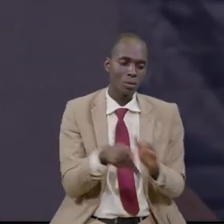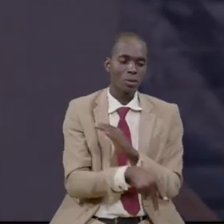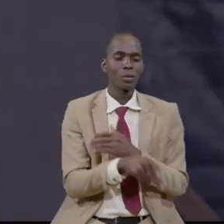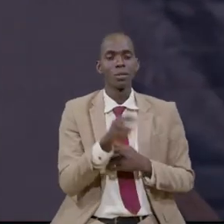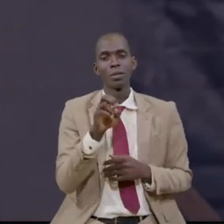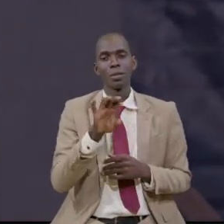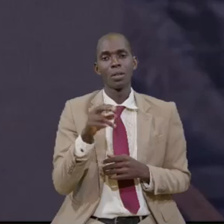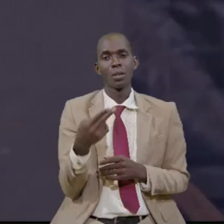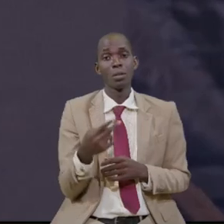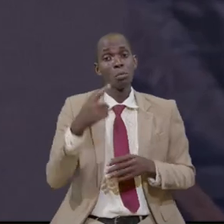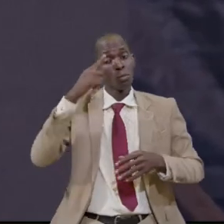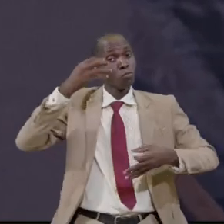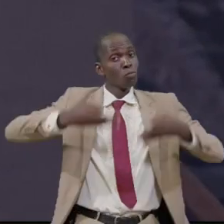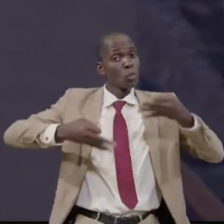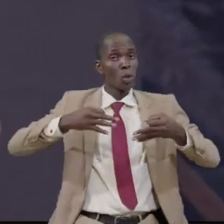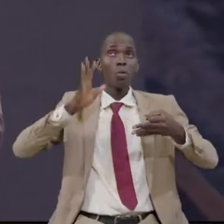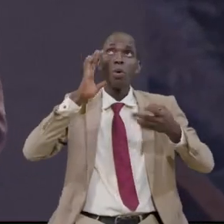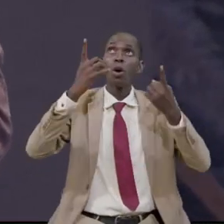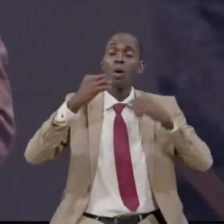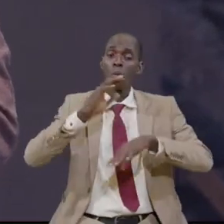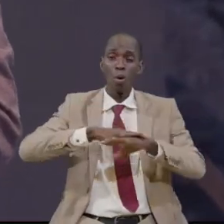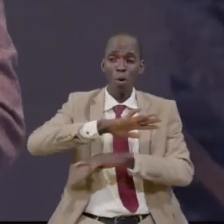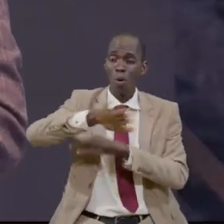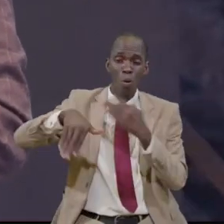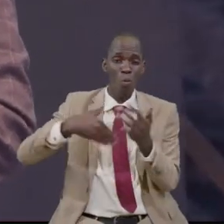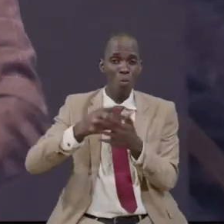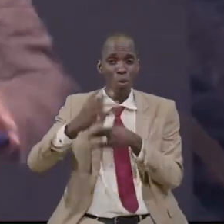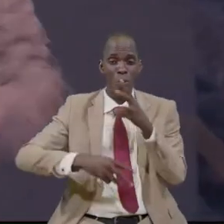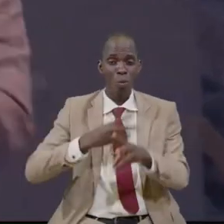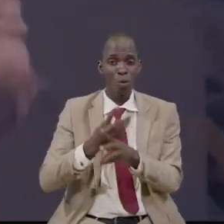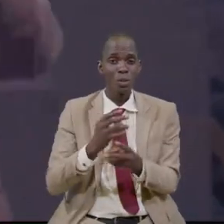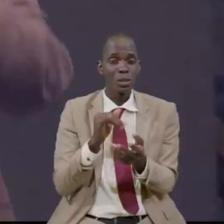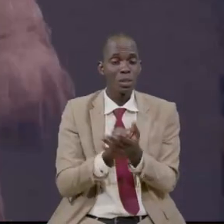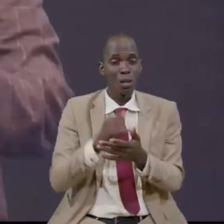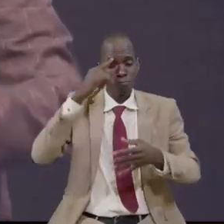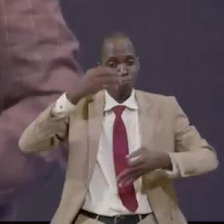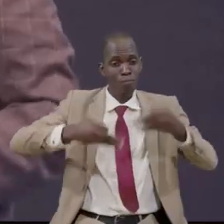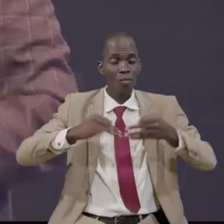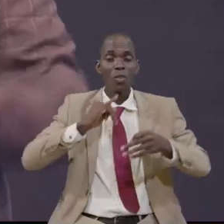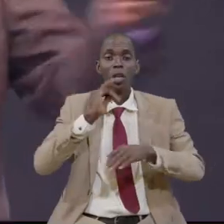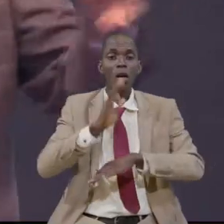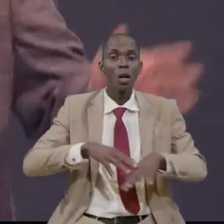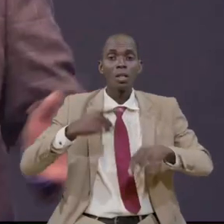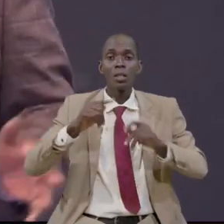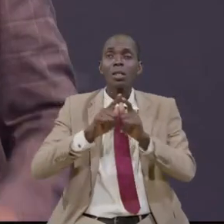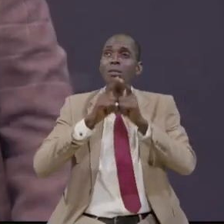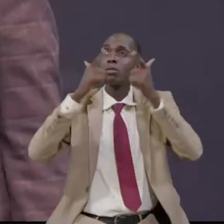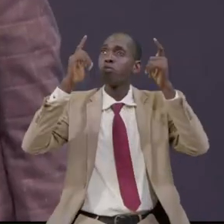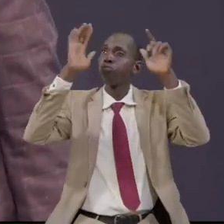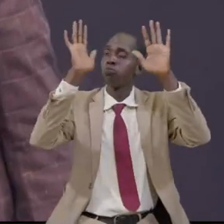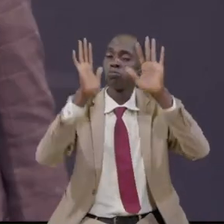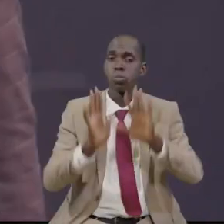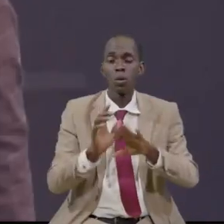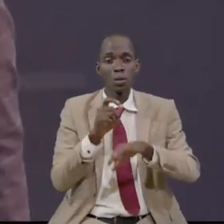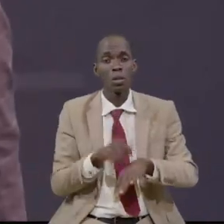Enoch. Le jugement viendra sur ce monde. C'est appelé la grande tribulation. Et il y aura cette tribulation ici et